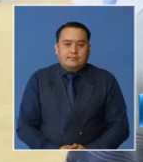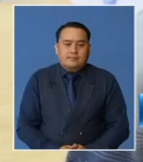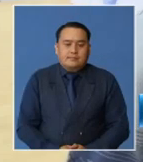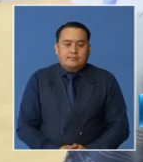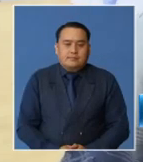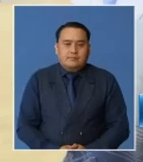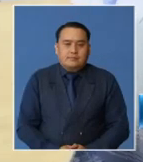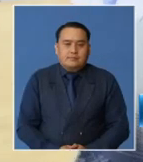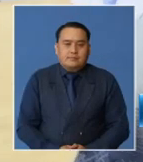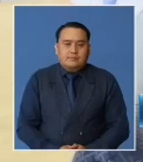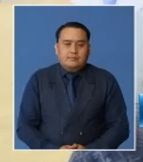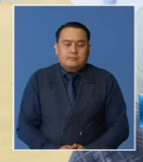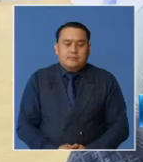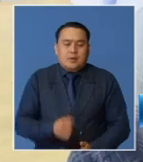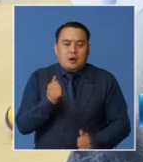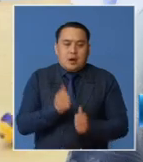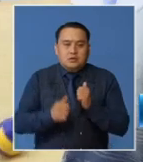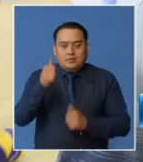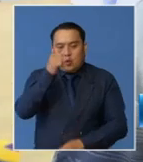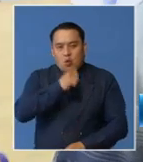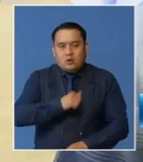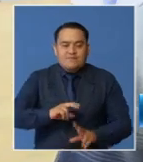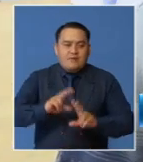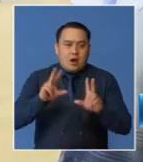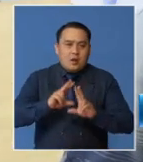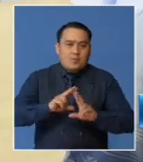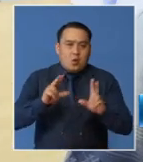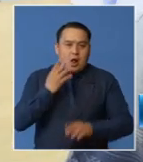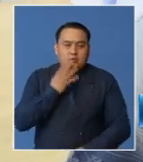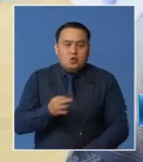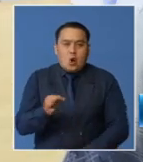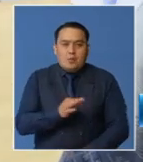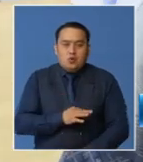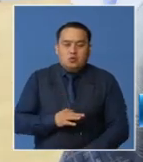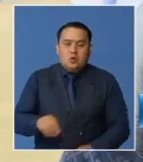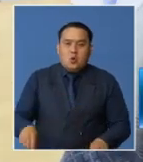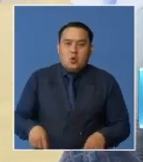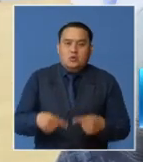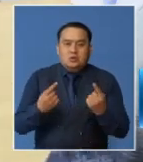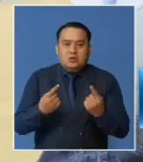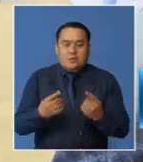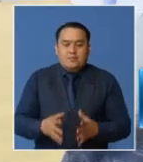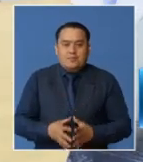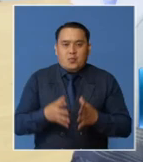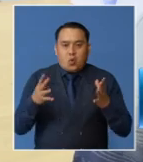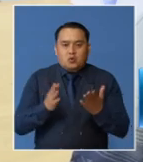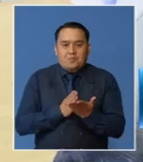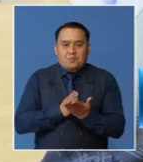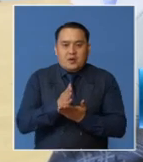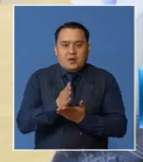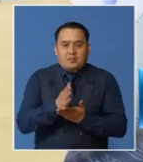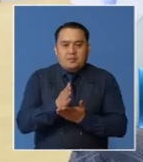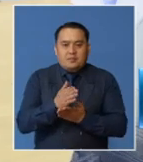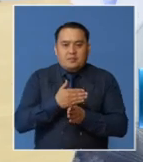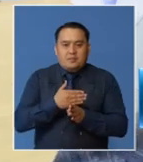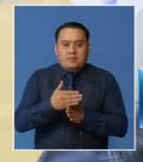С каждым годом волейбол в Алматинской области набирает обороты и идет вперед